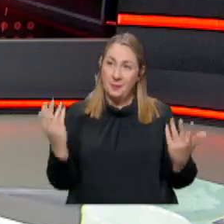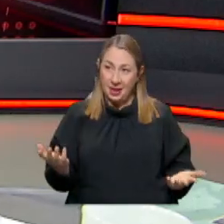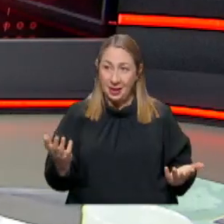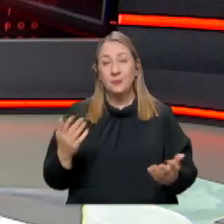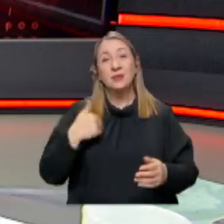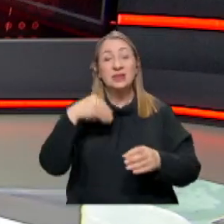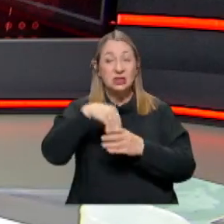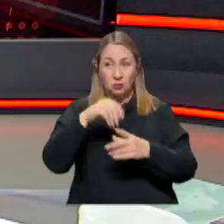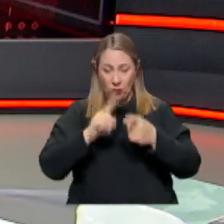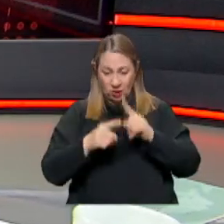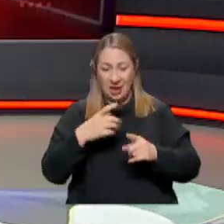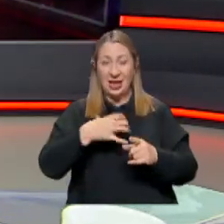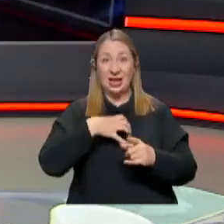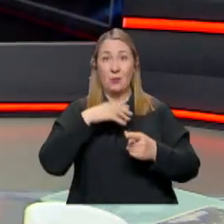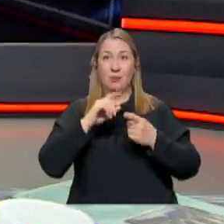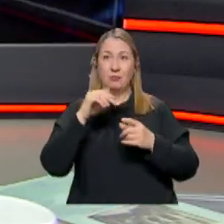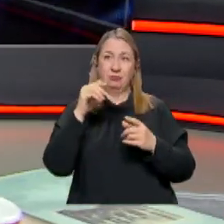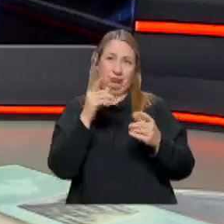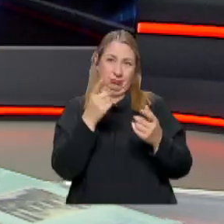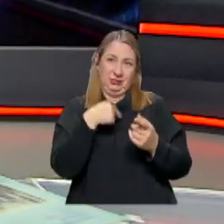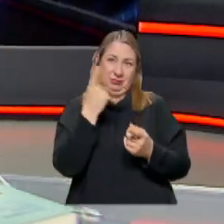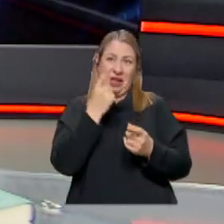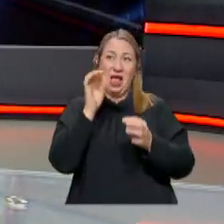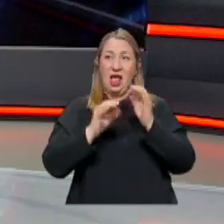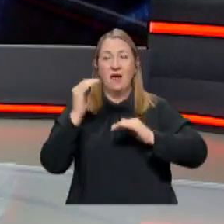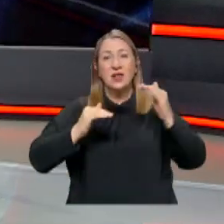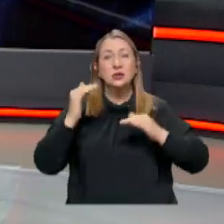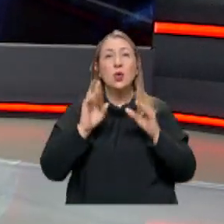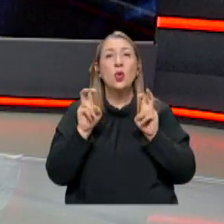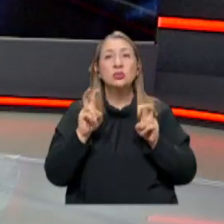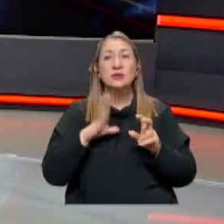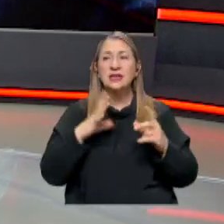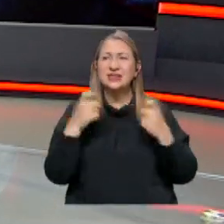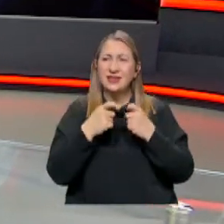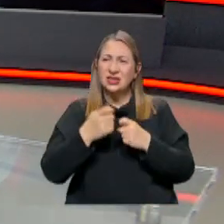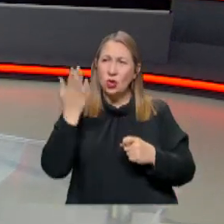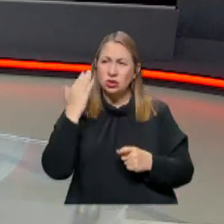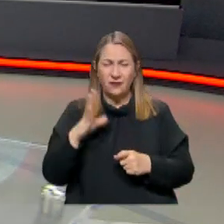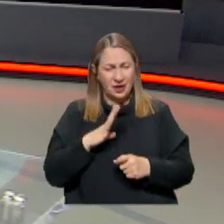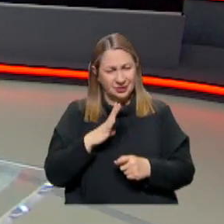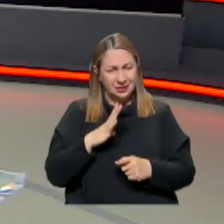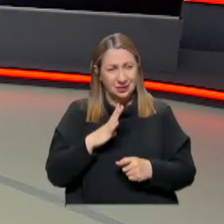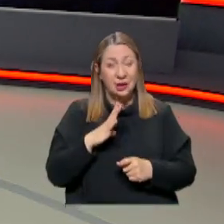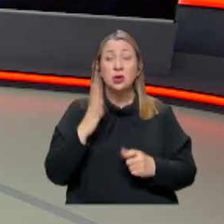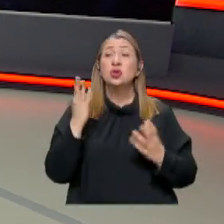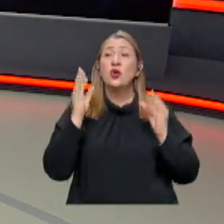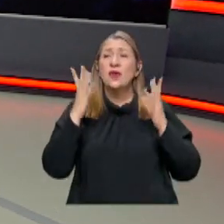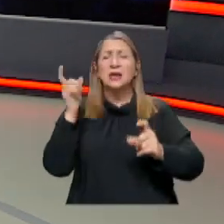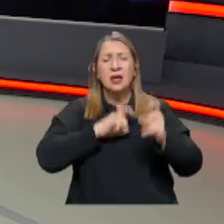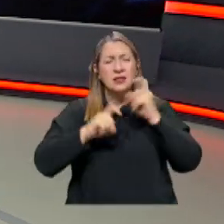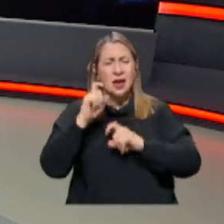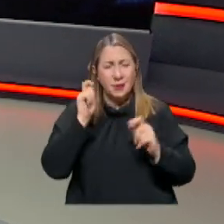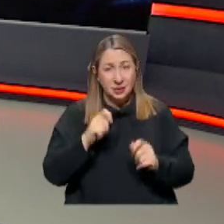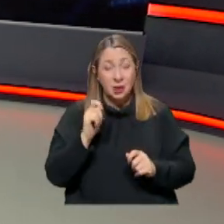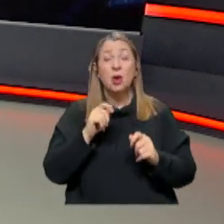ama biz iş politikamıza iç siyasetimizde dönelim bizim bir enflasyon meselemiz var savaştan evvel de vardı pek çok hata